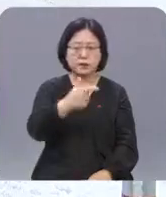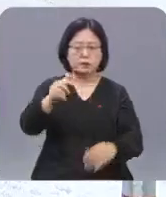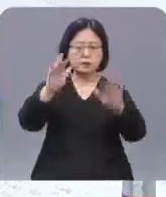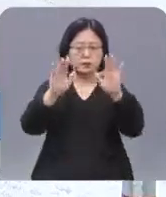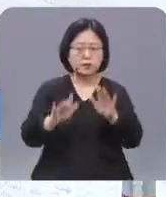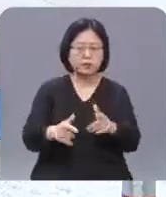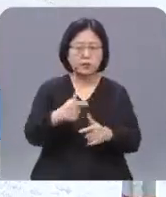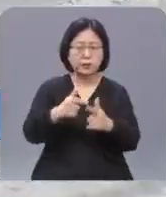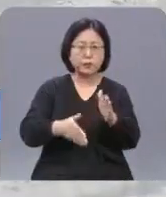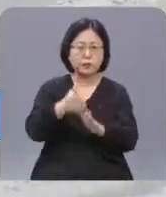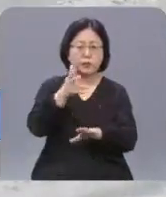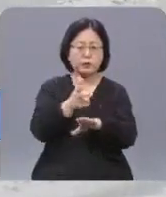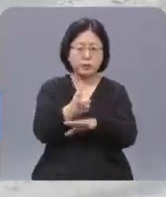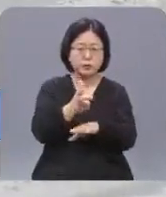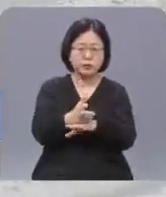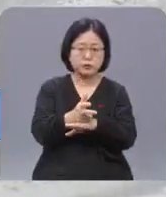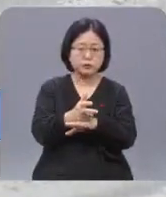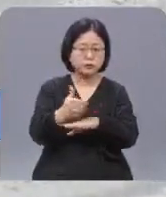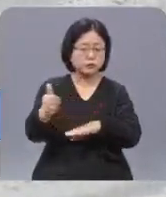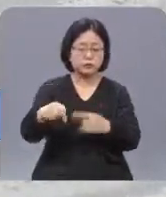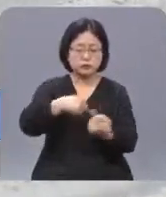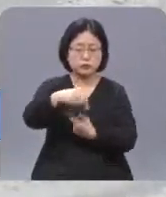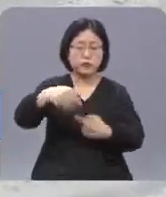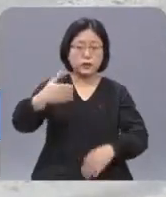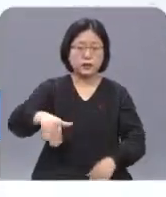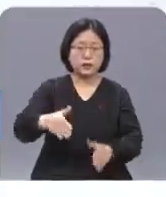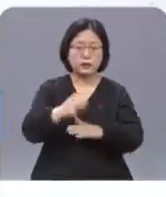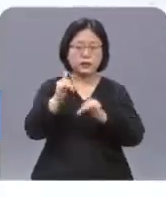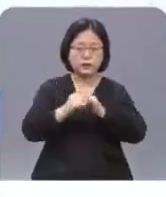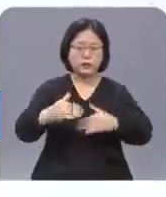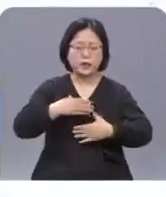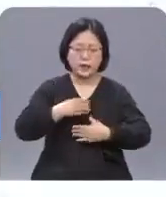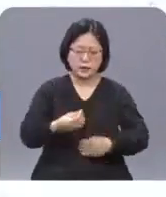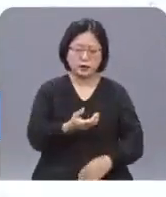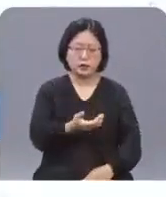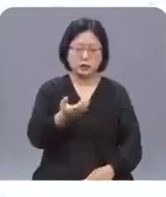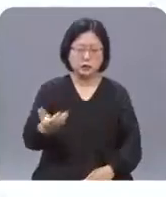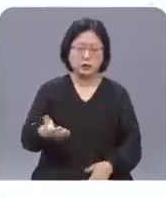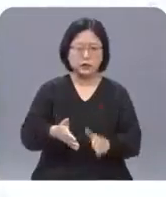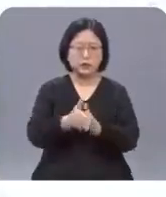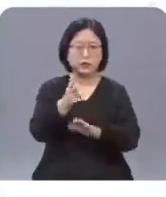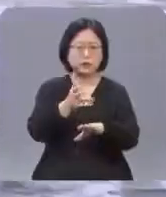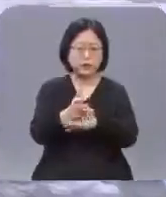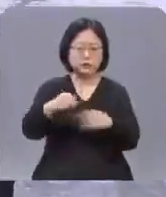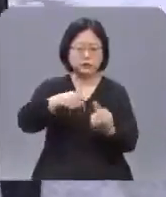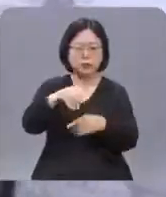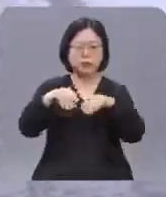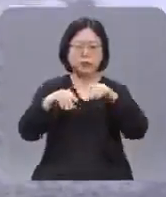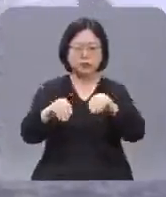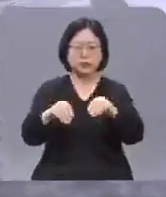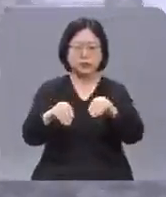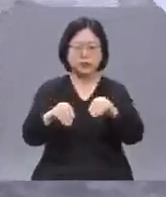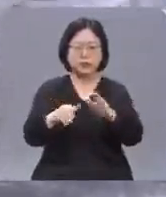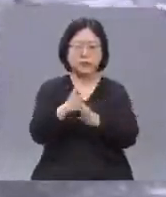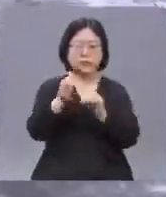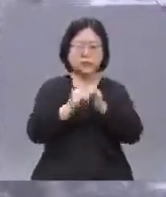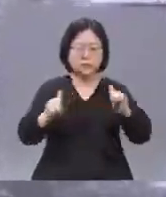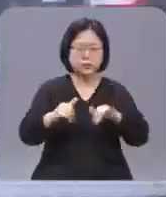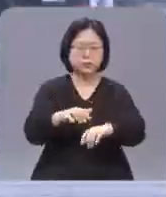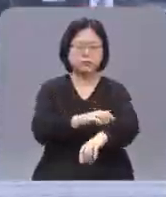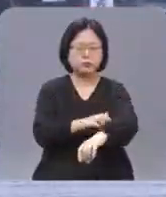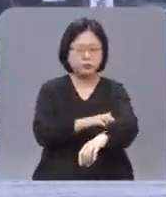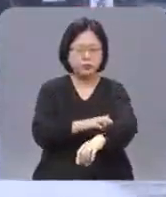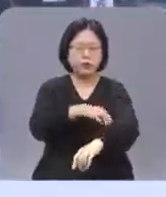폭설 속에도 목포 시내버스는 다니지 않습니다 시민들의 안전한 발이 되어야 할 시내버스가 운행을 멈추면서 시민들의